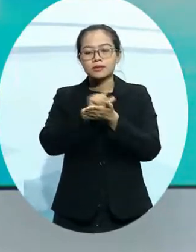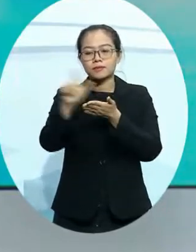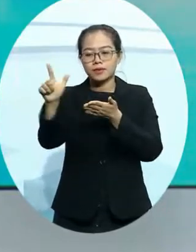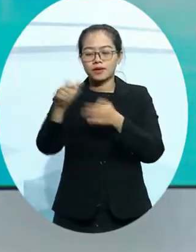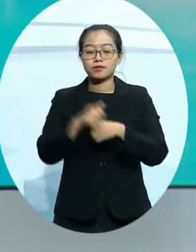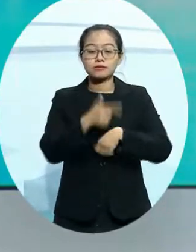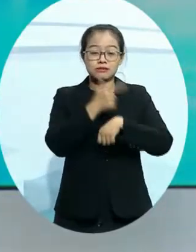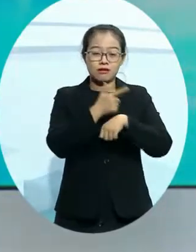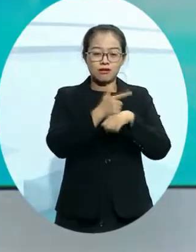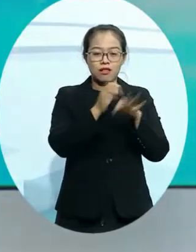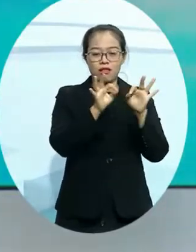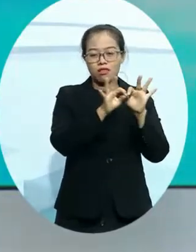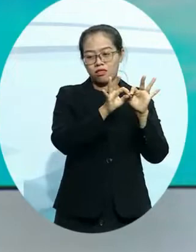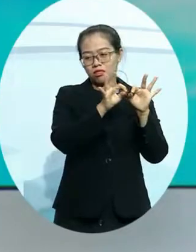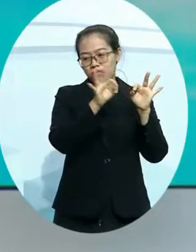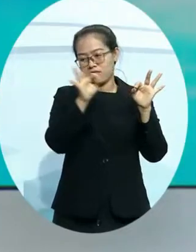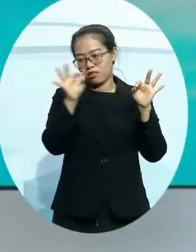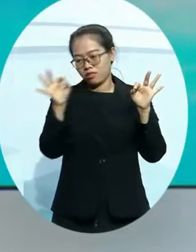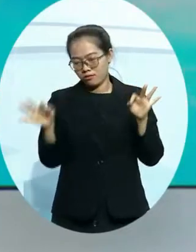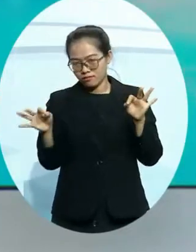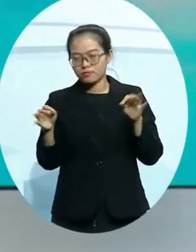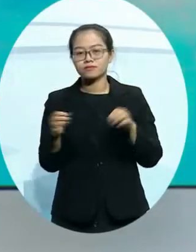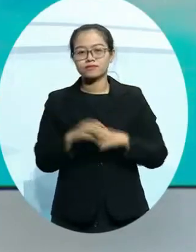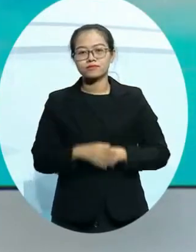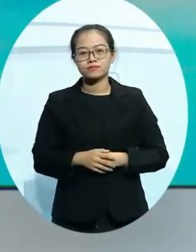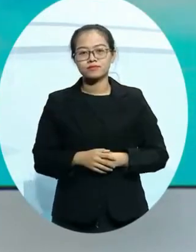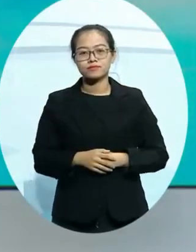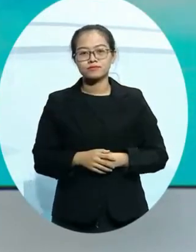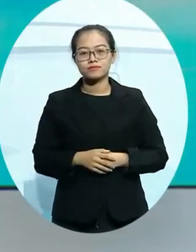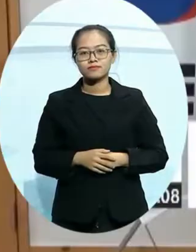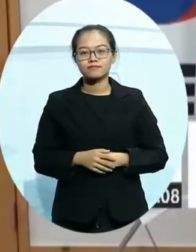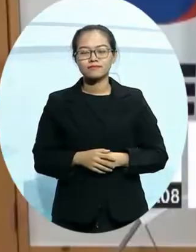lùi lại so với dự kiến ban đầu là diễn ra trong tháng 6 này.